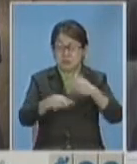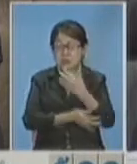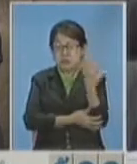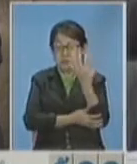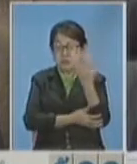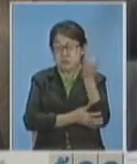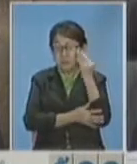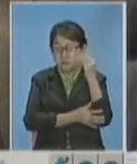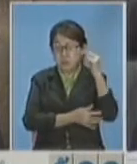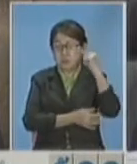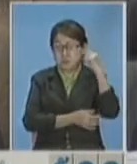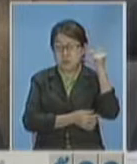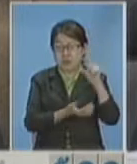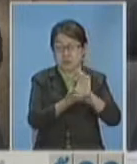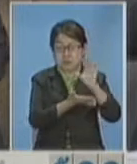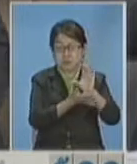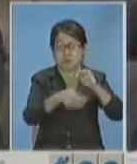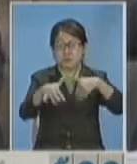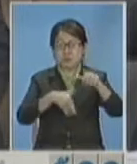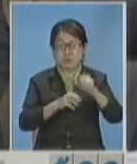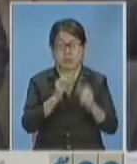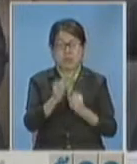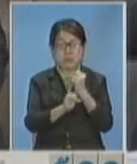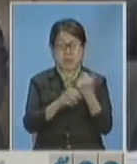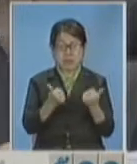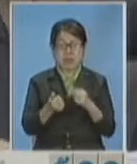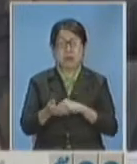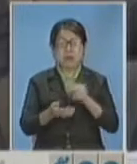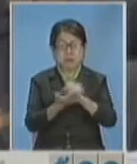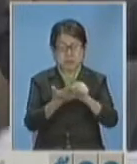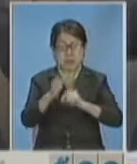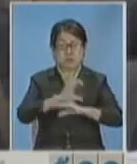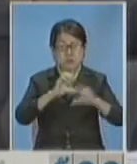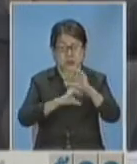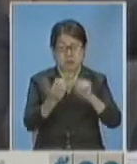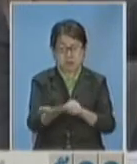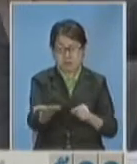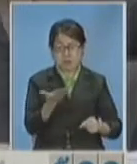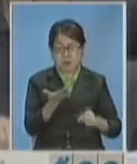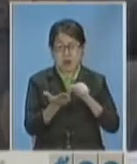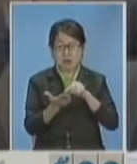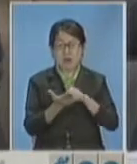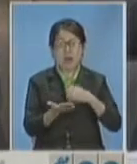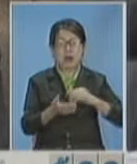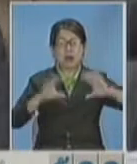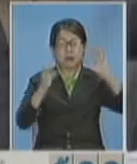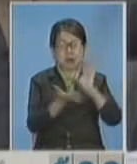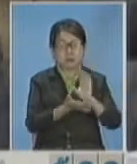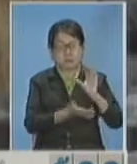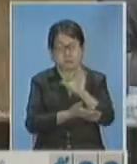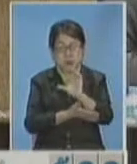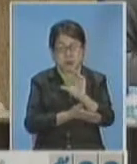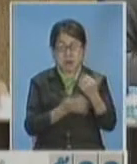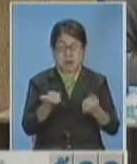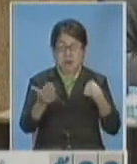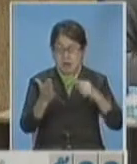การชุมชนนะคะปีนี้สถาบันพัฒนาองค์กรชุมชนได้ขอรับงบประมาณเข้ามานะคะแล้วก็ถูกปรับลดไป